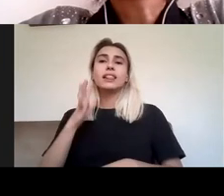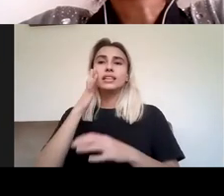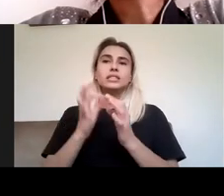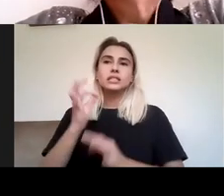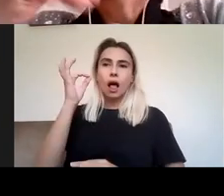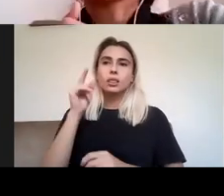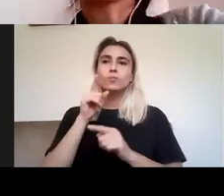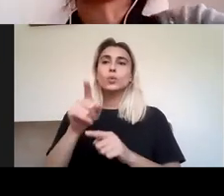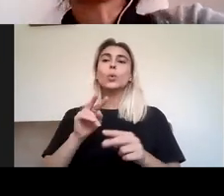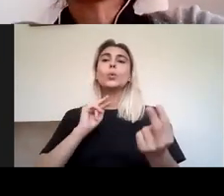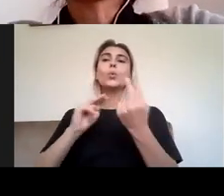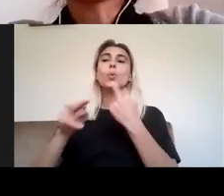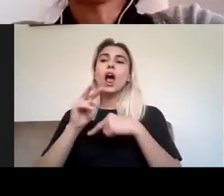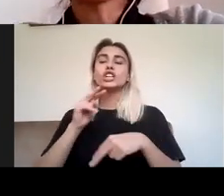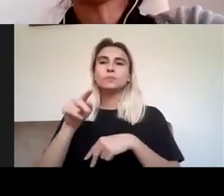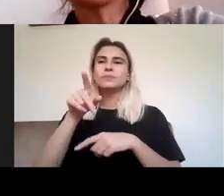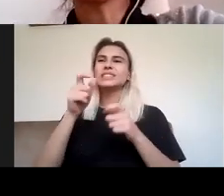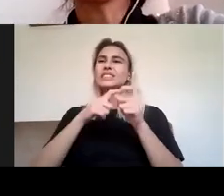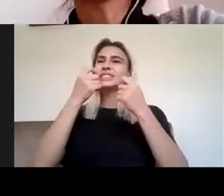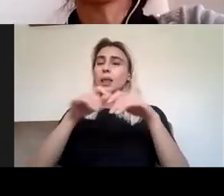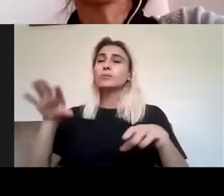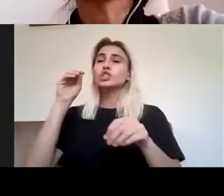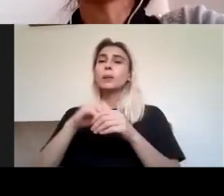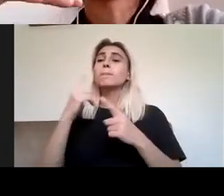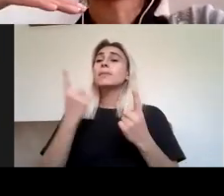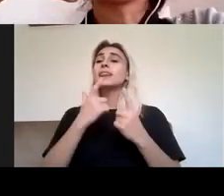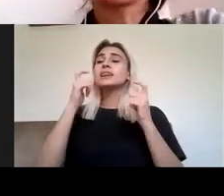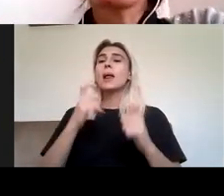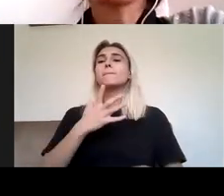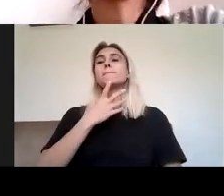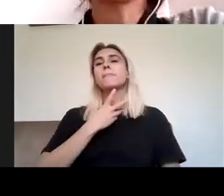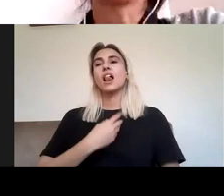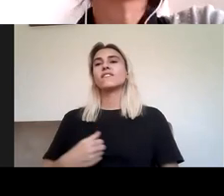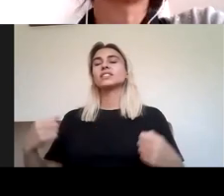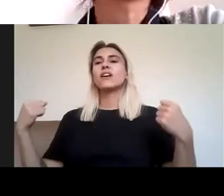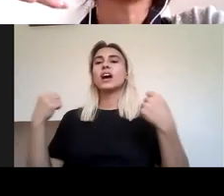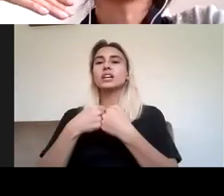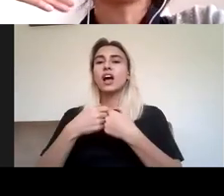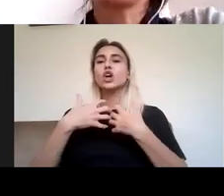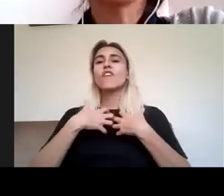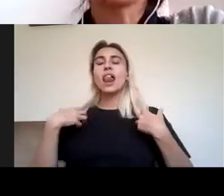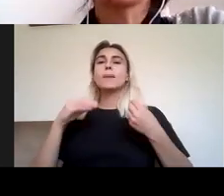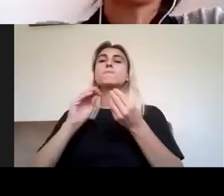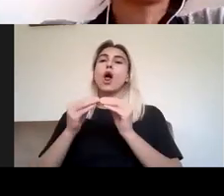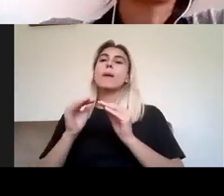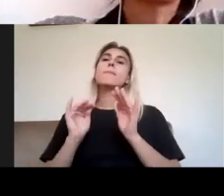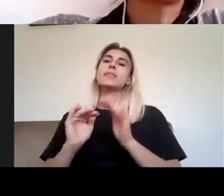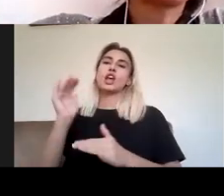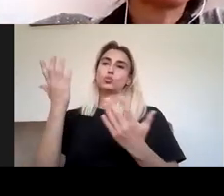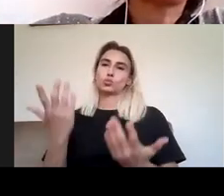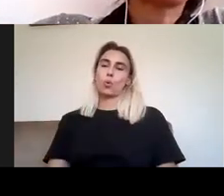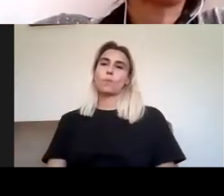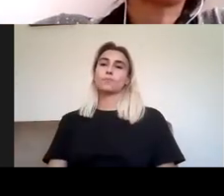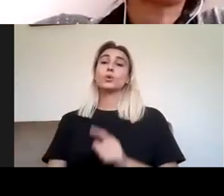bu ulaşım sistemi içerisinde bir yerlerde maalesef kaza ve güvenlik problemi yaşıyor ve bunların